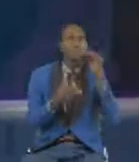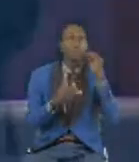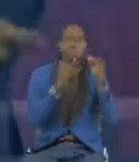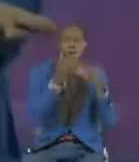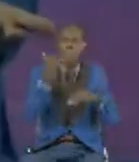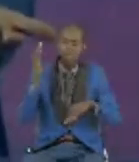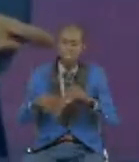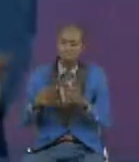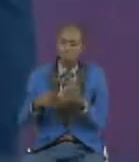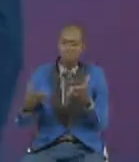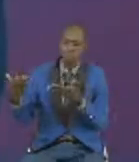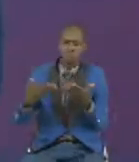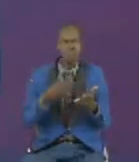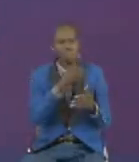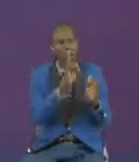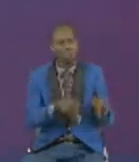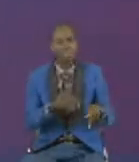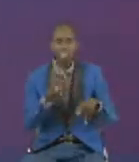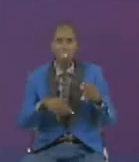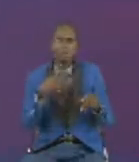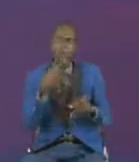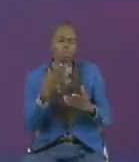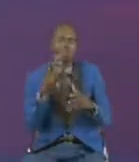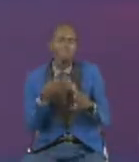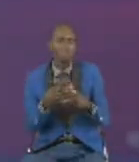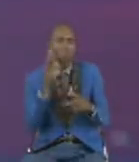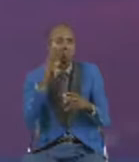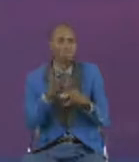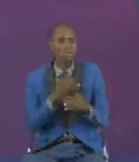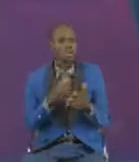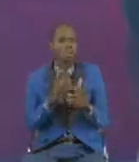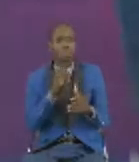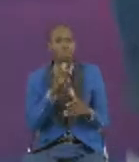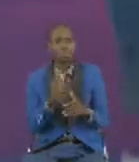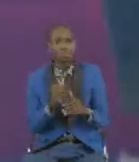que tu lui proposes, il ne peut pas le savoir. Est-ce que tu